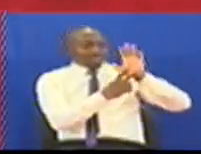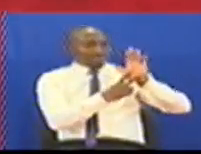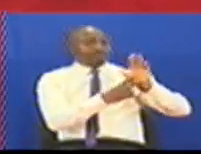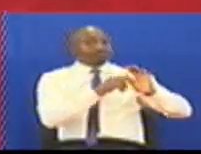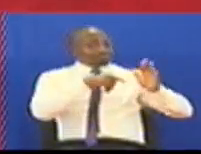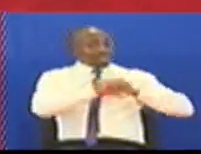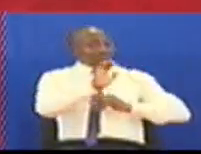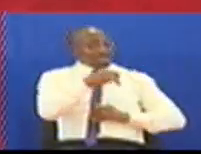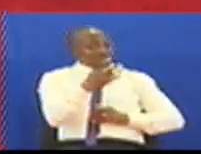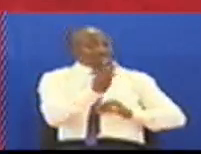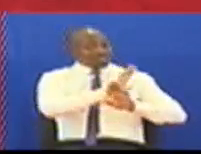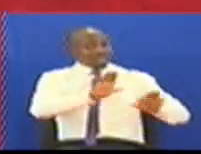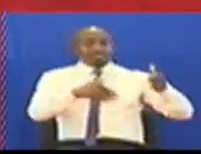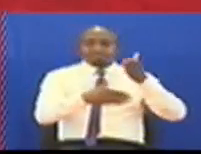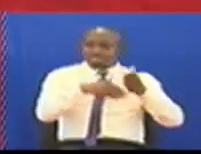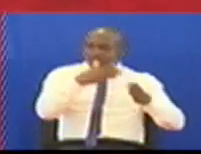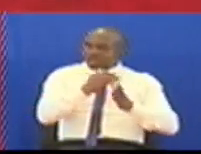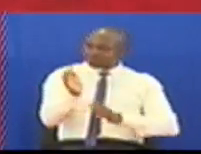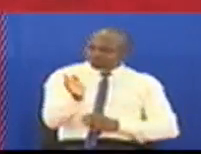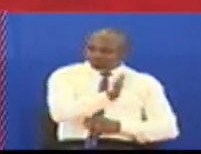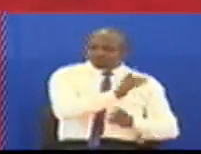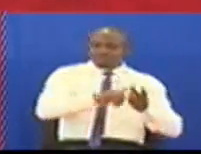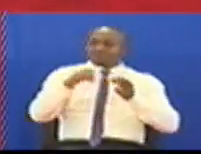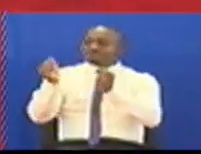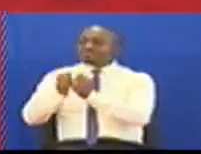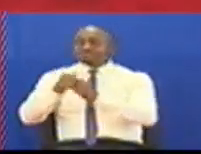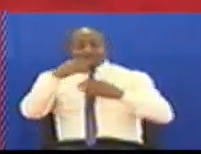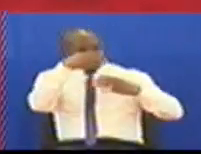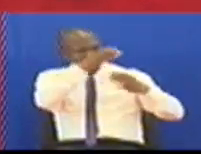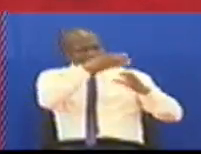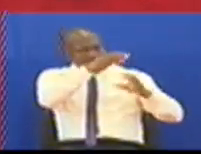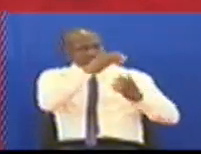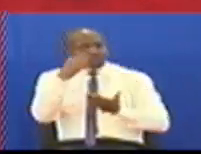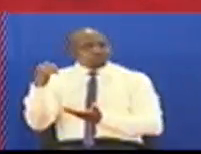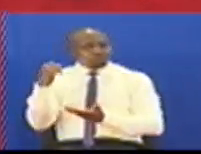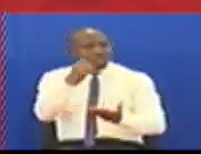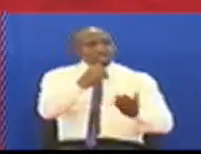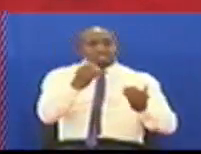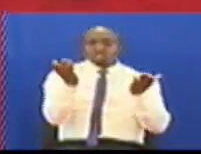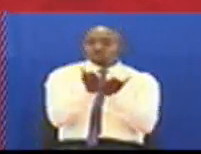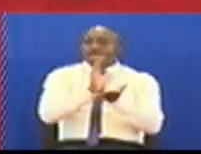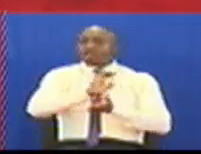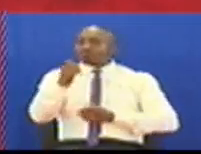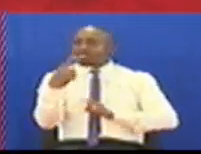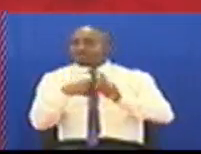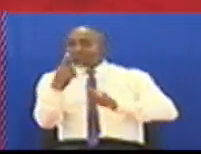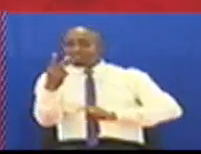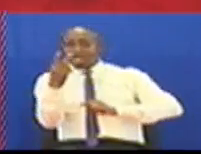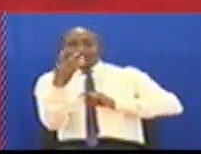vimejengwa ndani ya miaka minne. Vifaa vya maabara shule